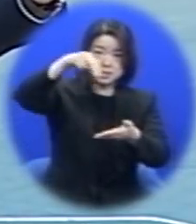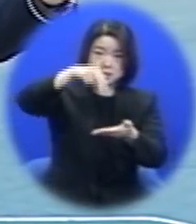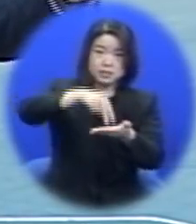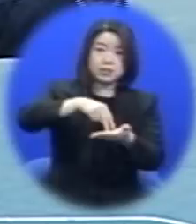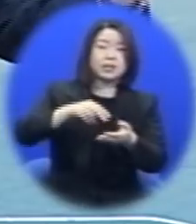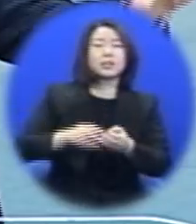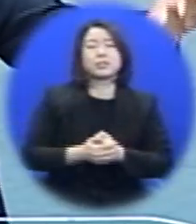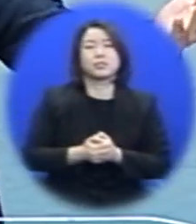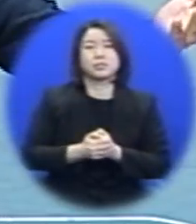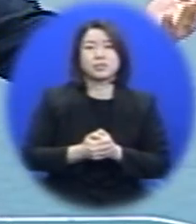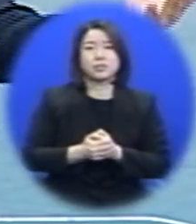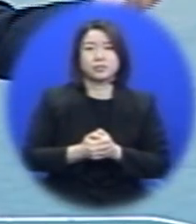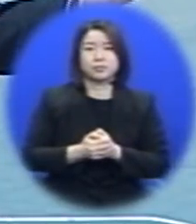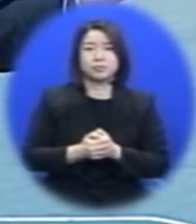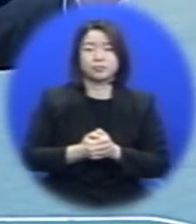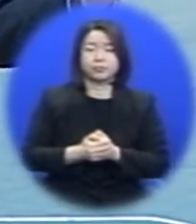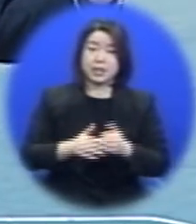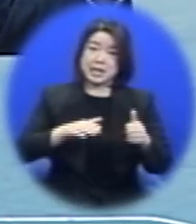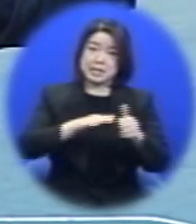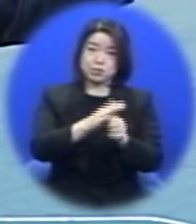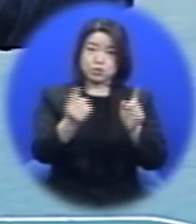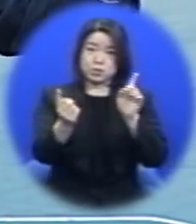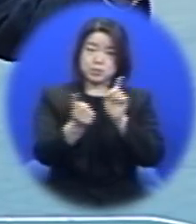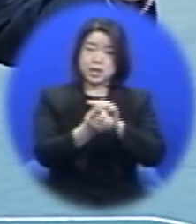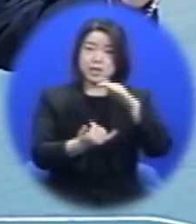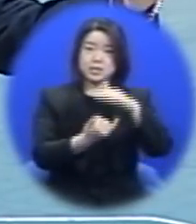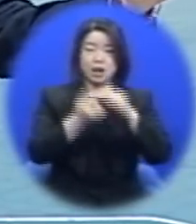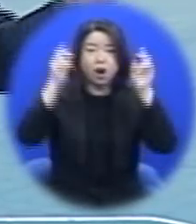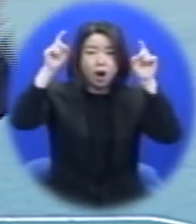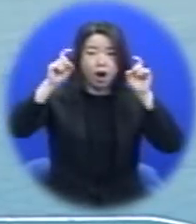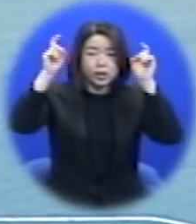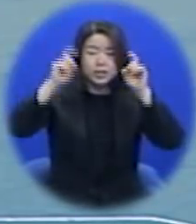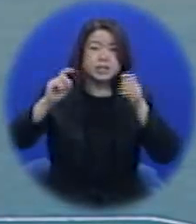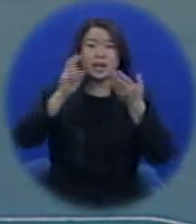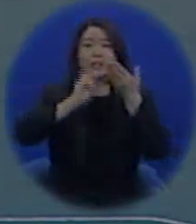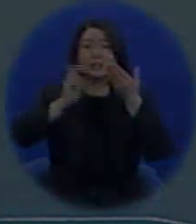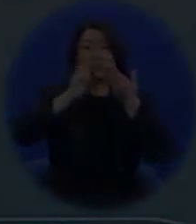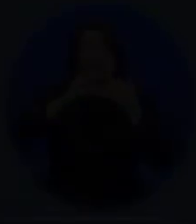우리 죽임당하신 어린 양 그 찬양을 부르시겠습니다.